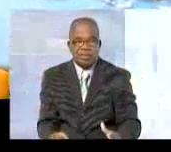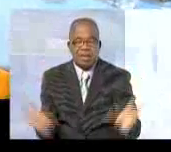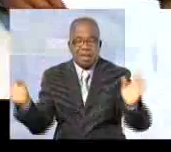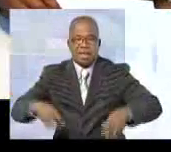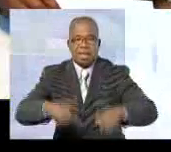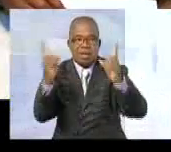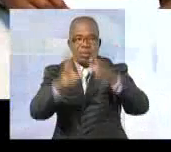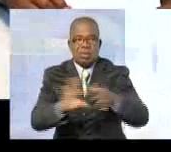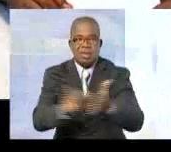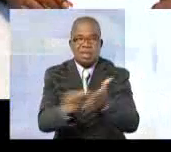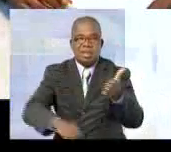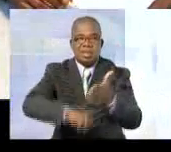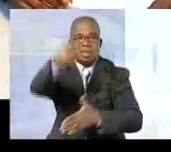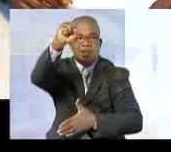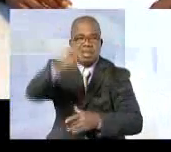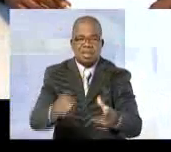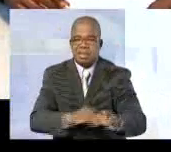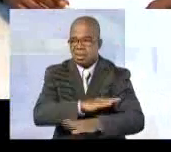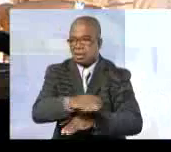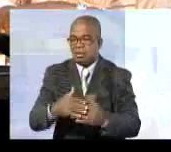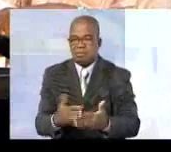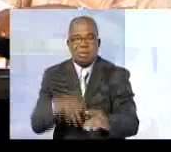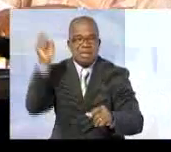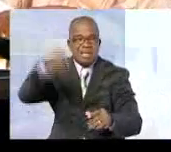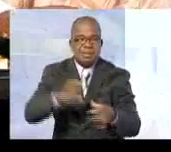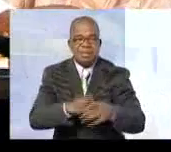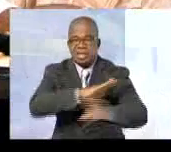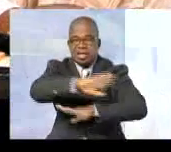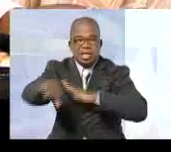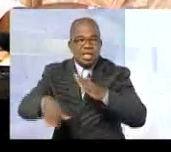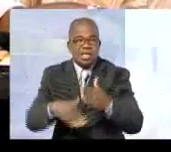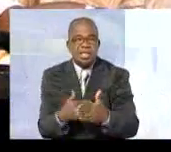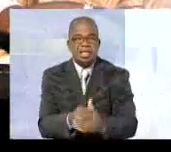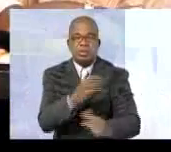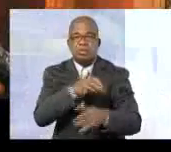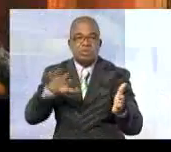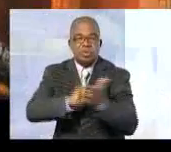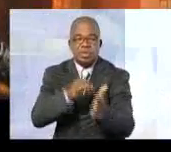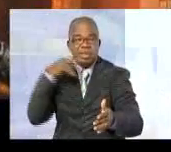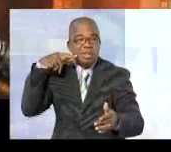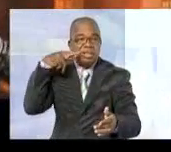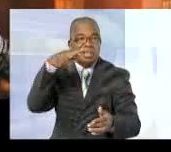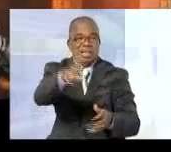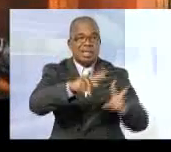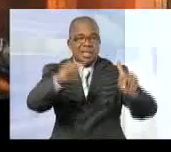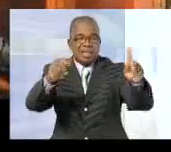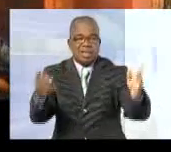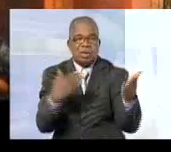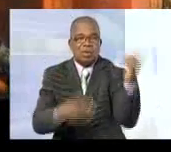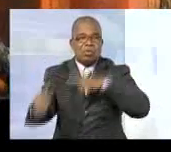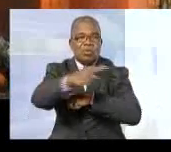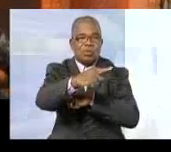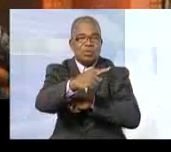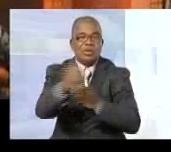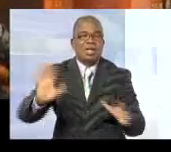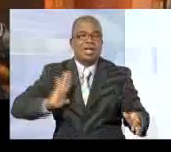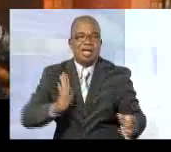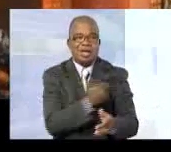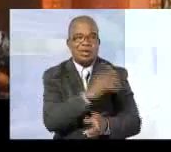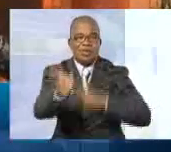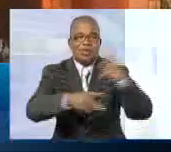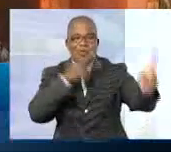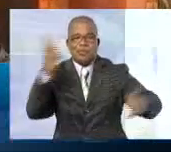les besoins et aspirations de tous les téléspectateurs de la RTI seront pris en compte. Aujourd'hui, notre